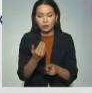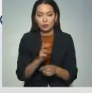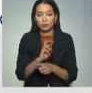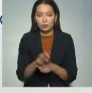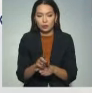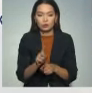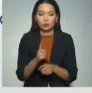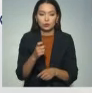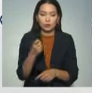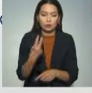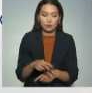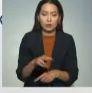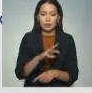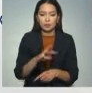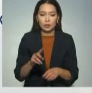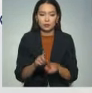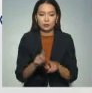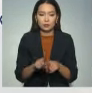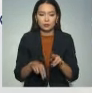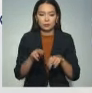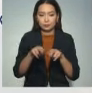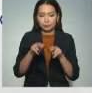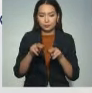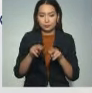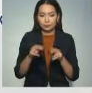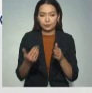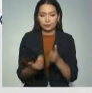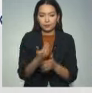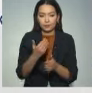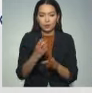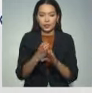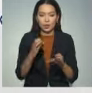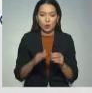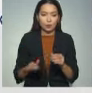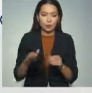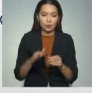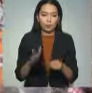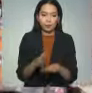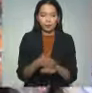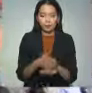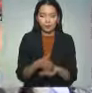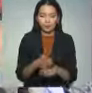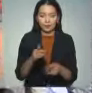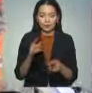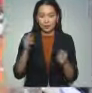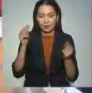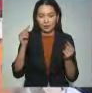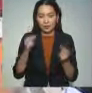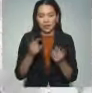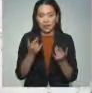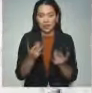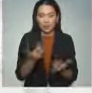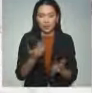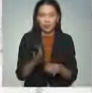120 миллионов тенге, необходима для строительства новых контейнерных площадок в соответствии с требованиями. Тарифы на сбор,